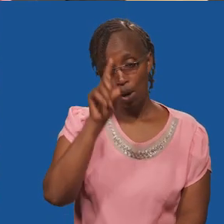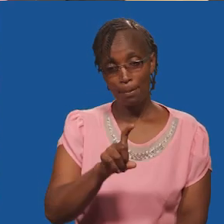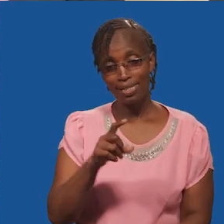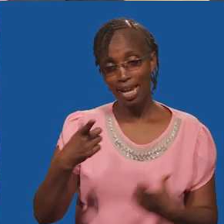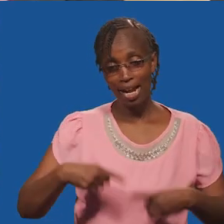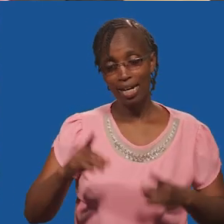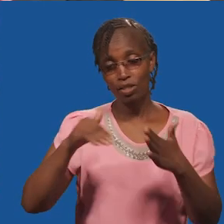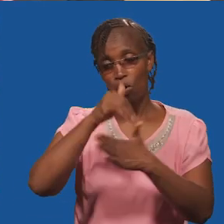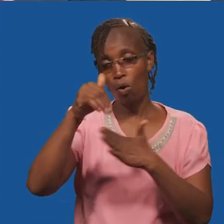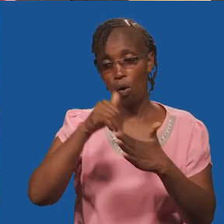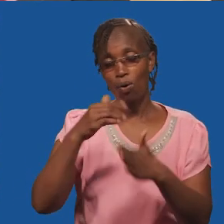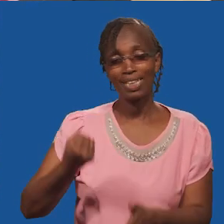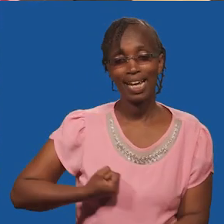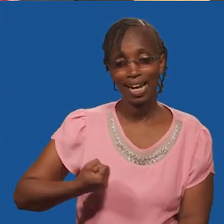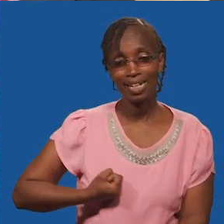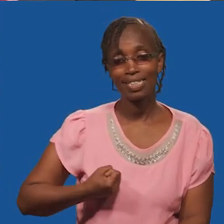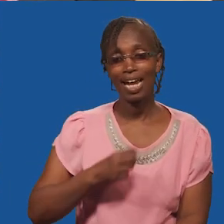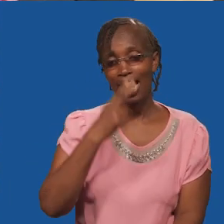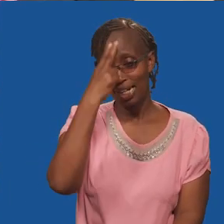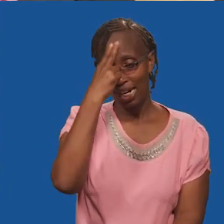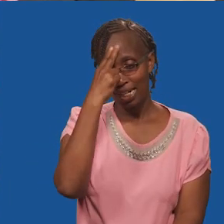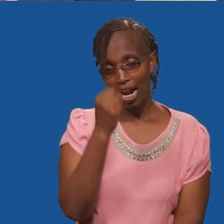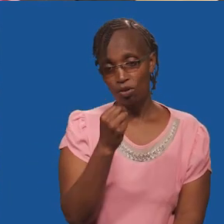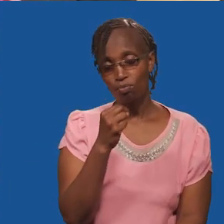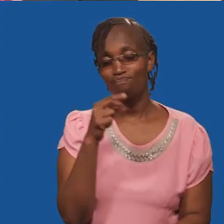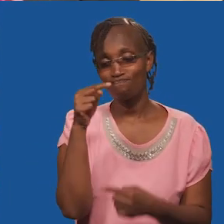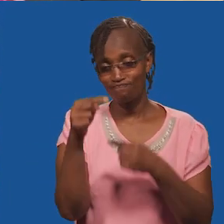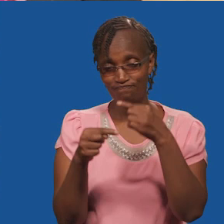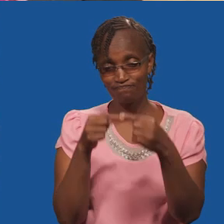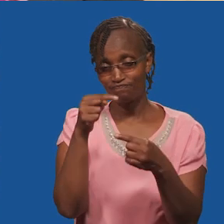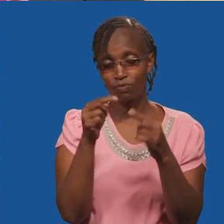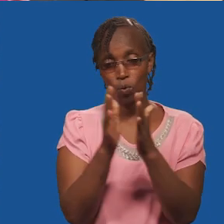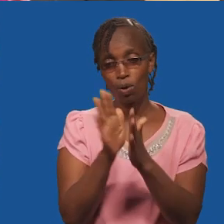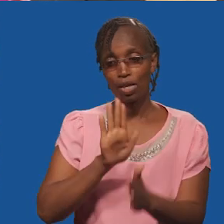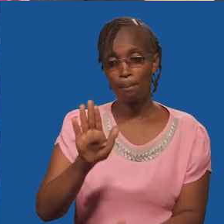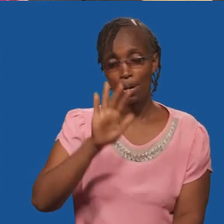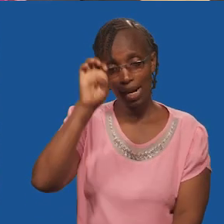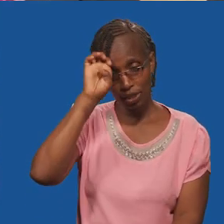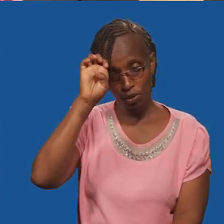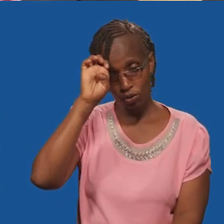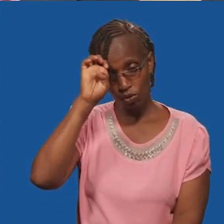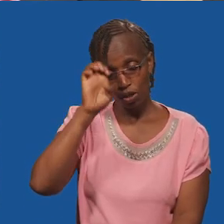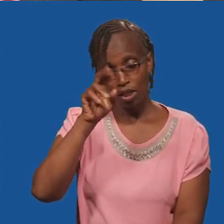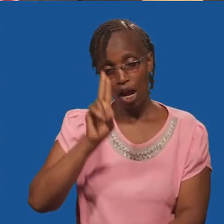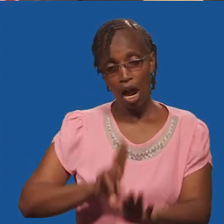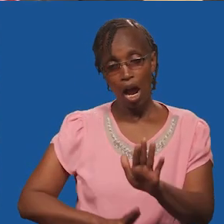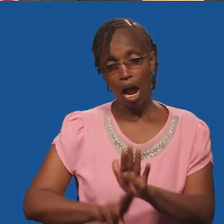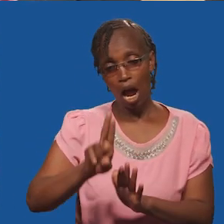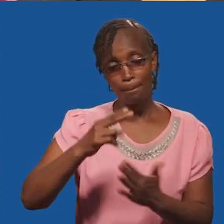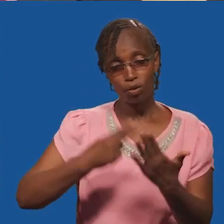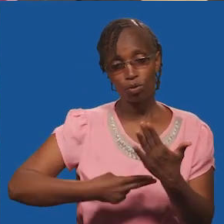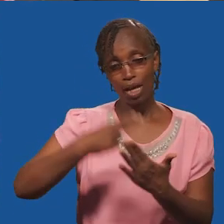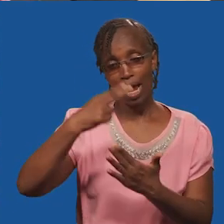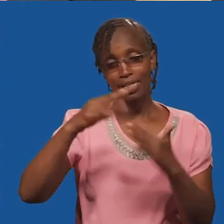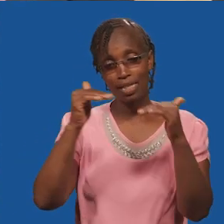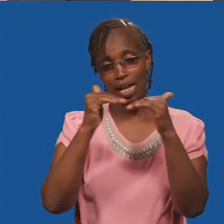is imperative that we let all the girls in Narok to continue with their education